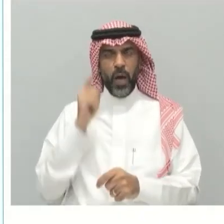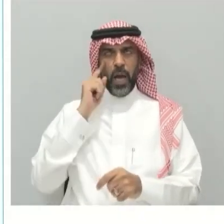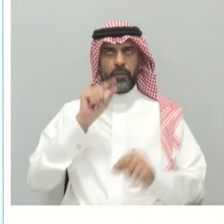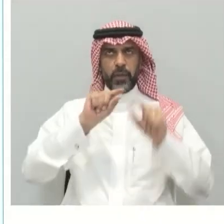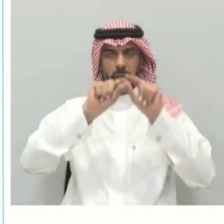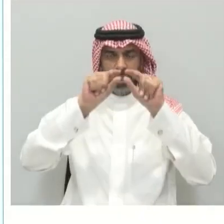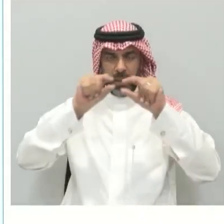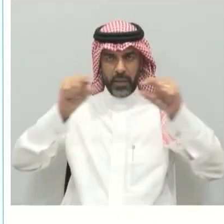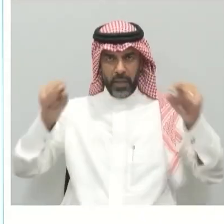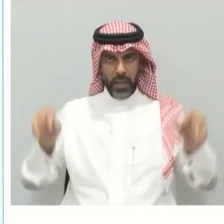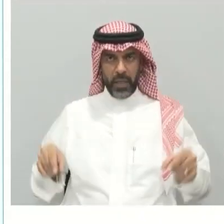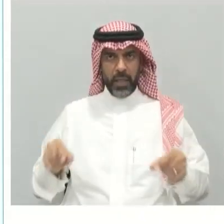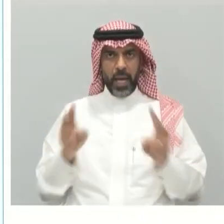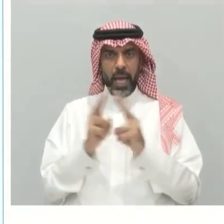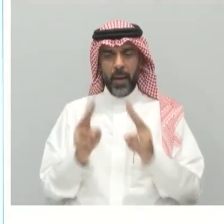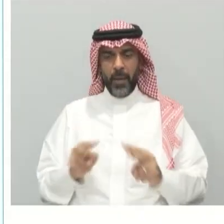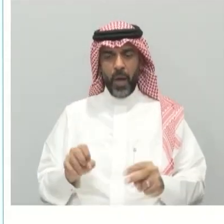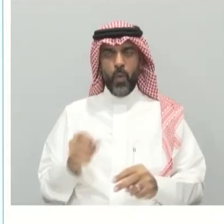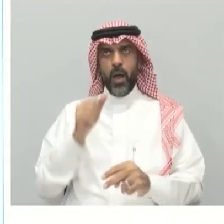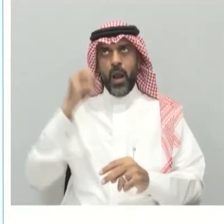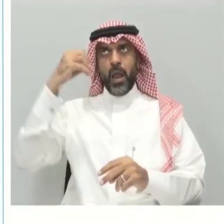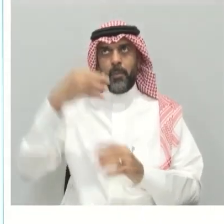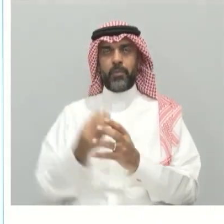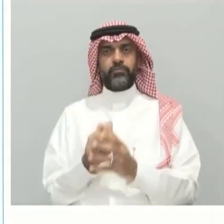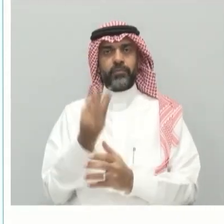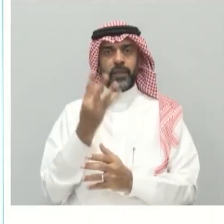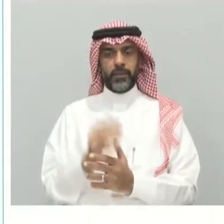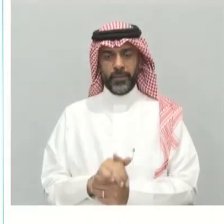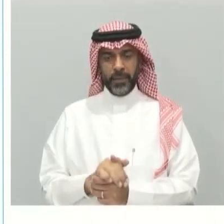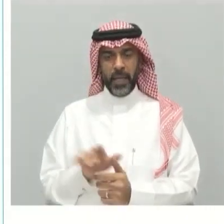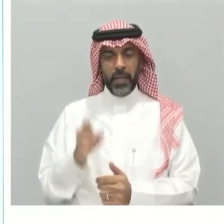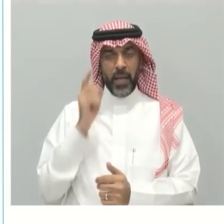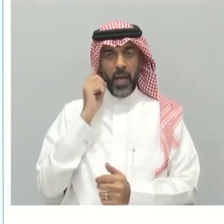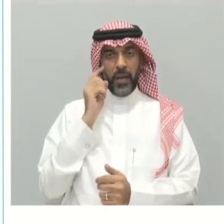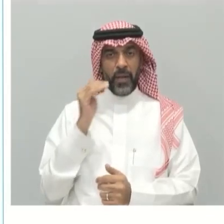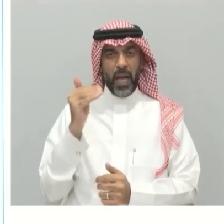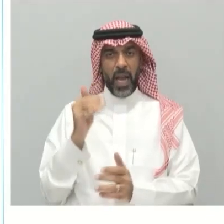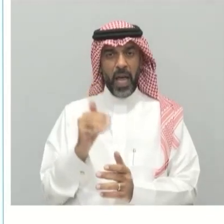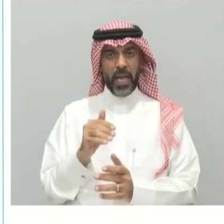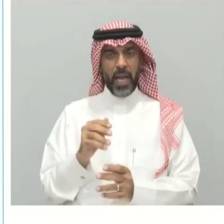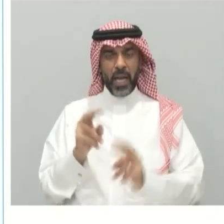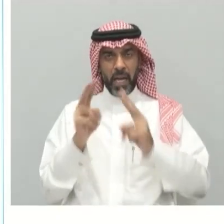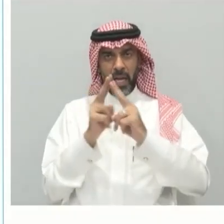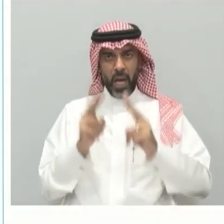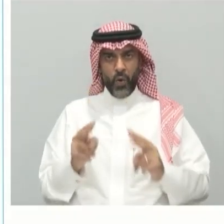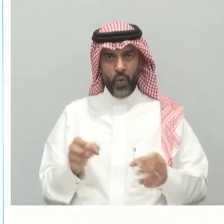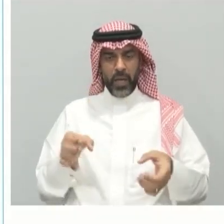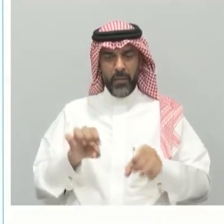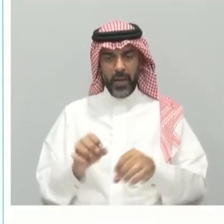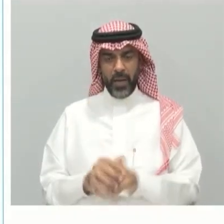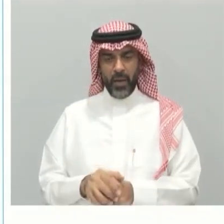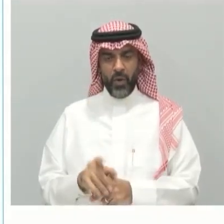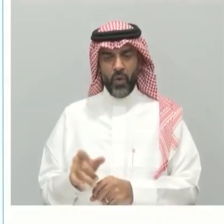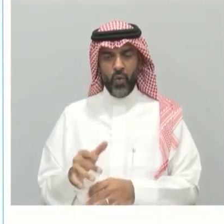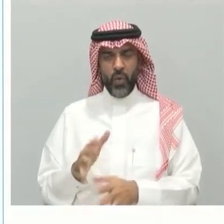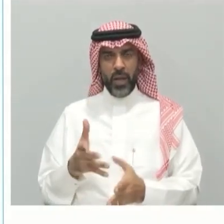بالتيار الكهربائي وتضاء المصابيح كذلك تعرفنا على الخلايا الكهروكيميائيه وذكرنا بانه الجهاز